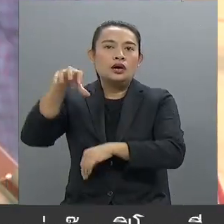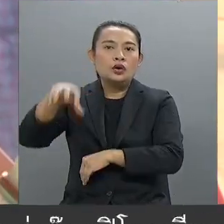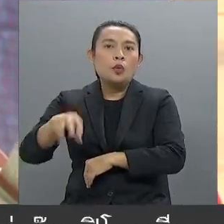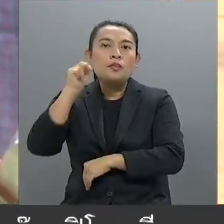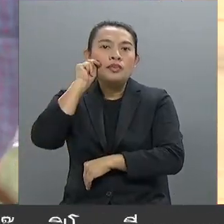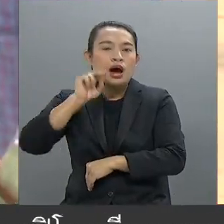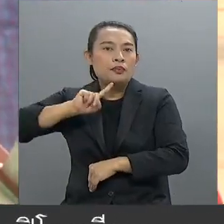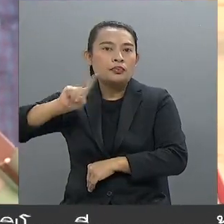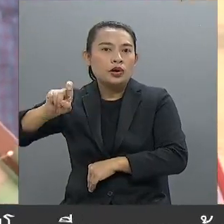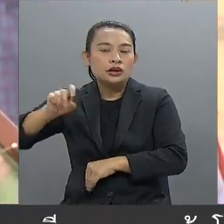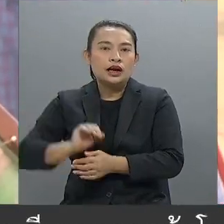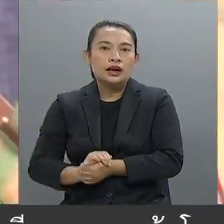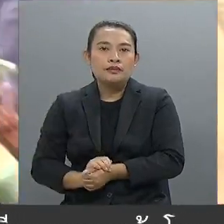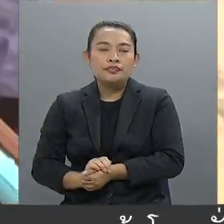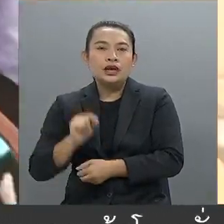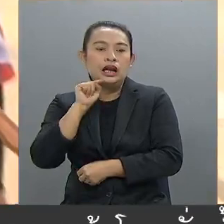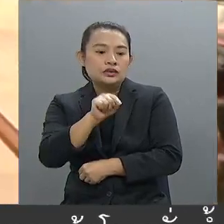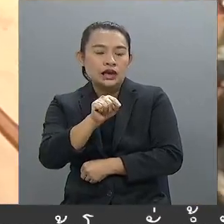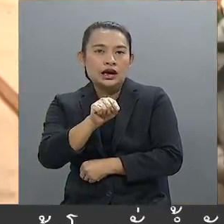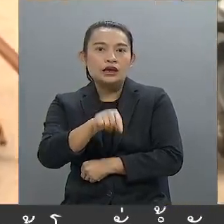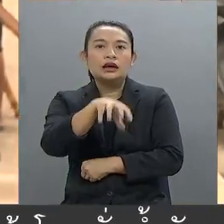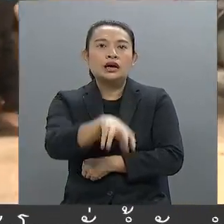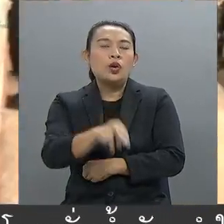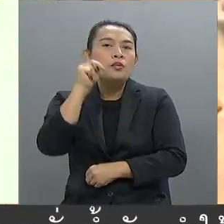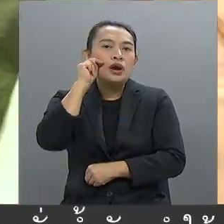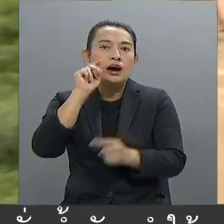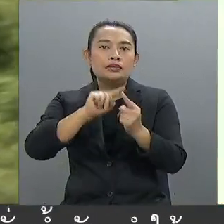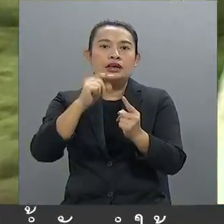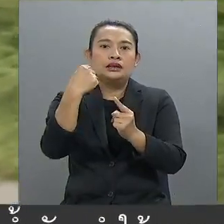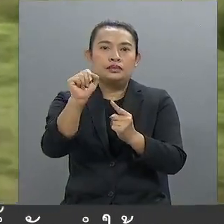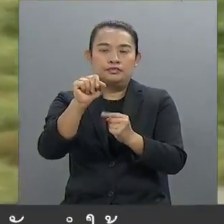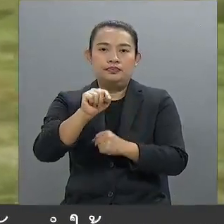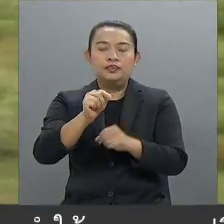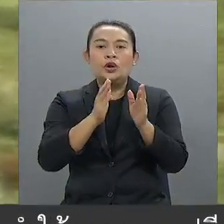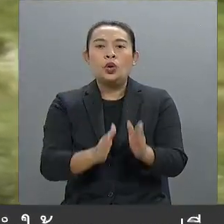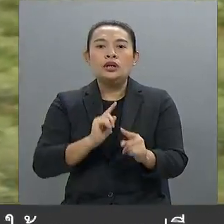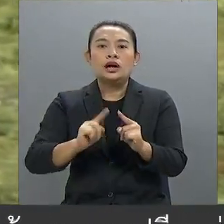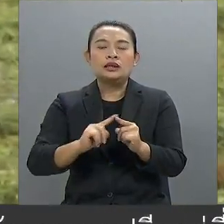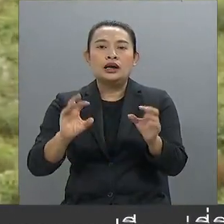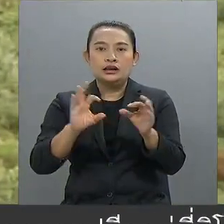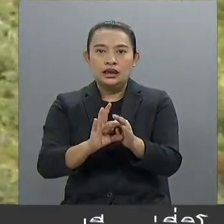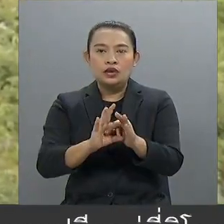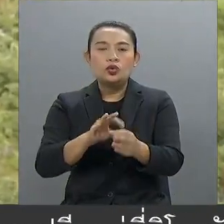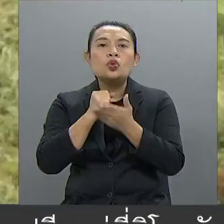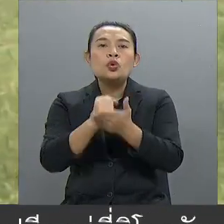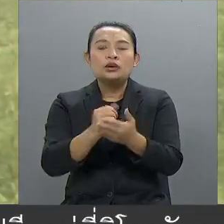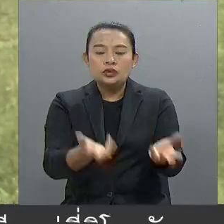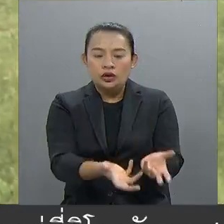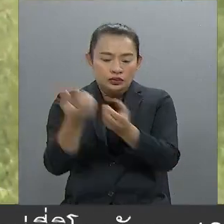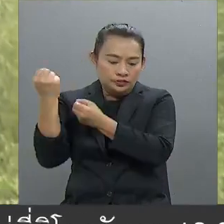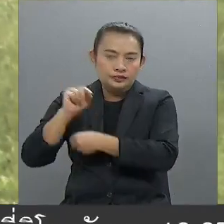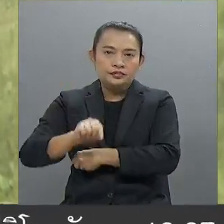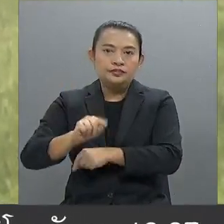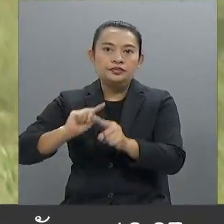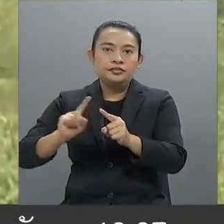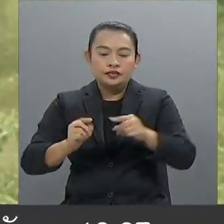อบและสั่งการให้สำนักชลประทานที่10และทุกฝ่ายที่เกี่ยวข้องไปดำเนินการกำจัดผักตบชวาและวัชพืชในแม่น้ำบางข